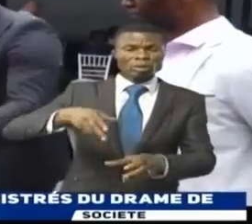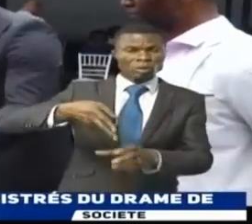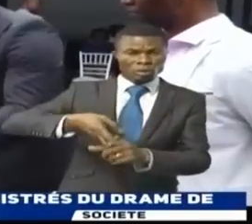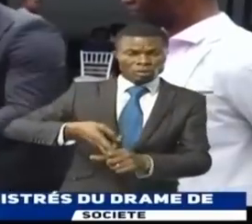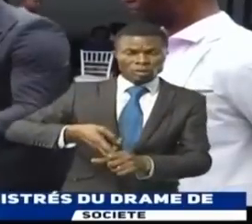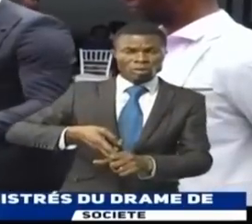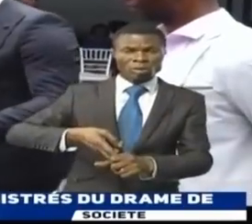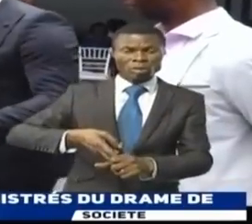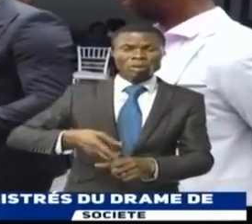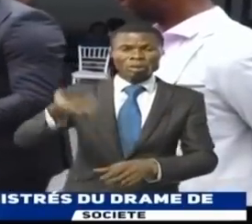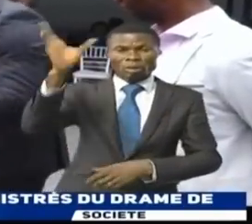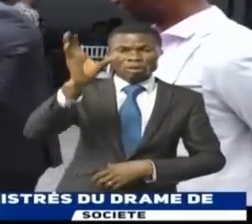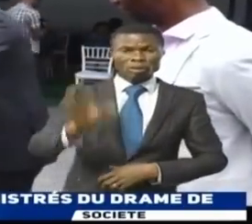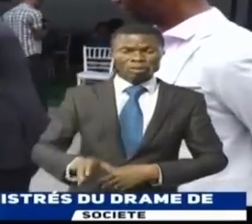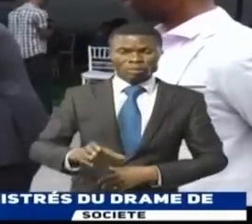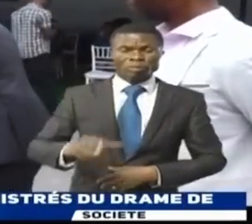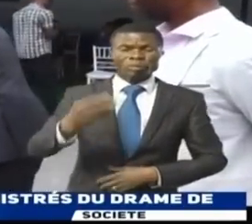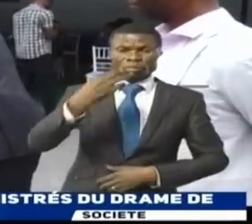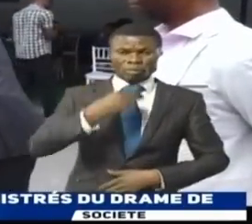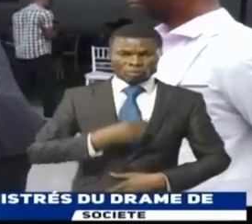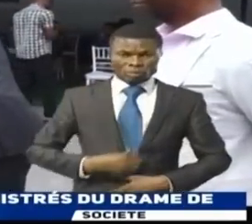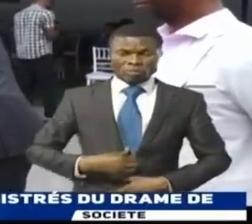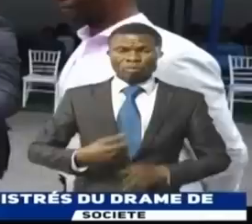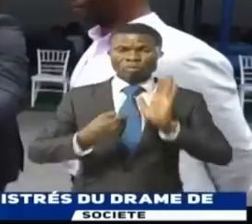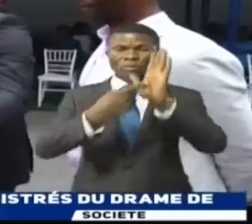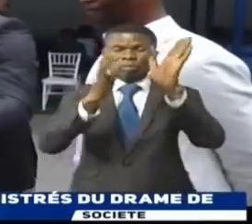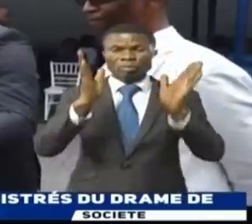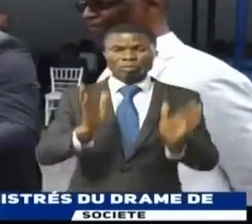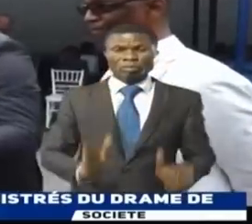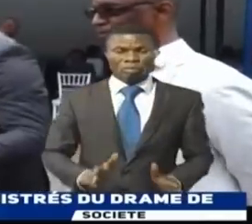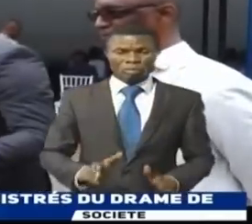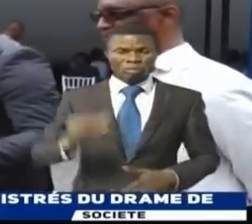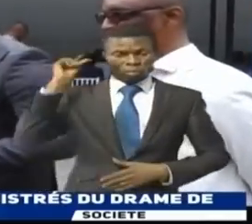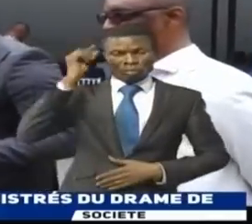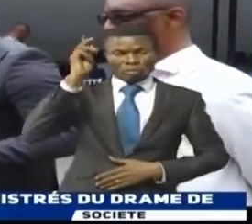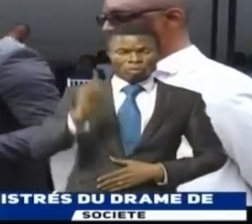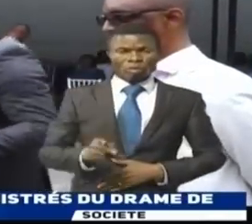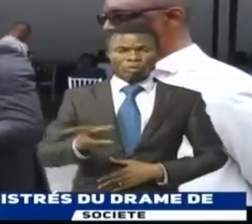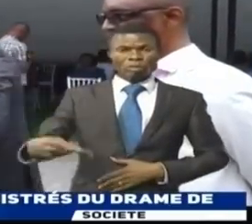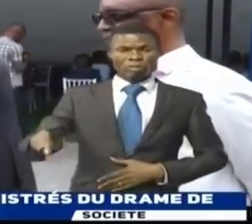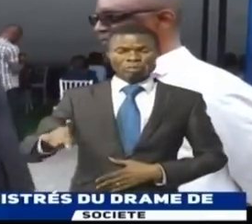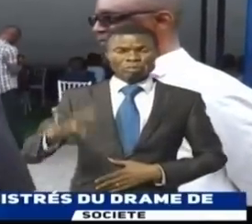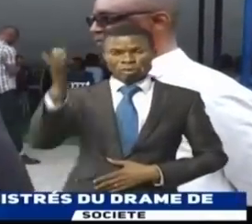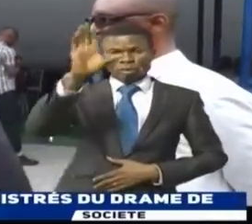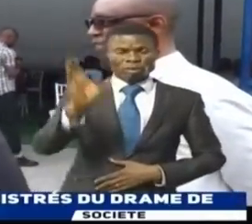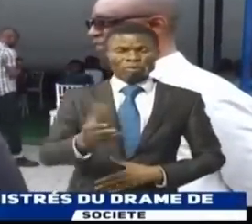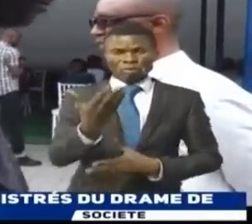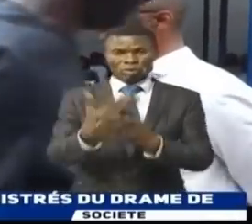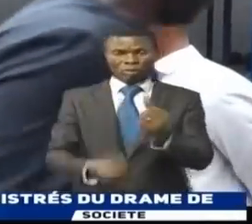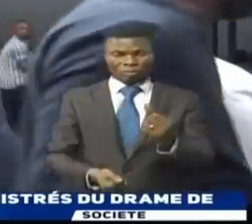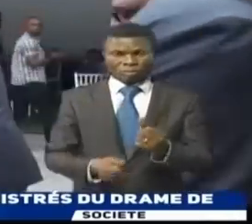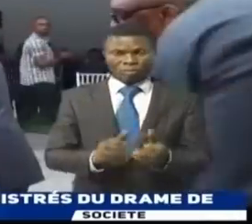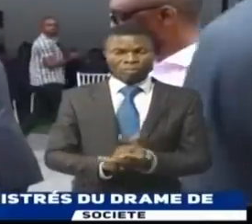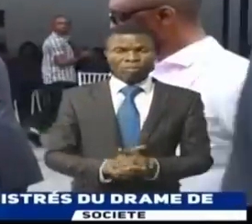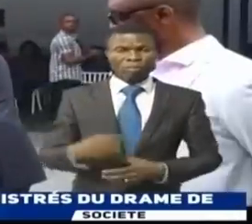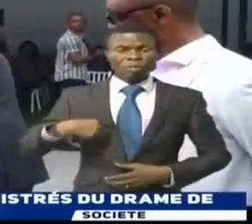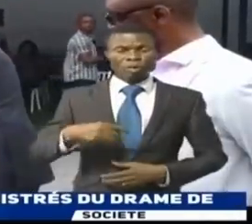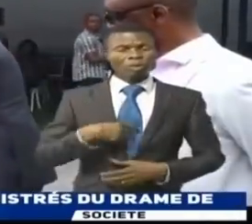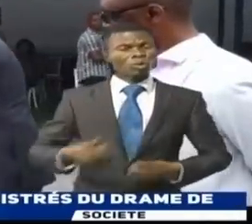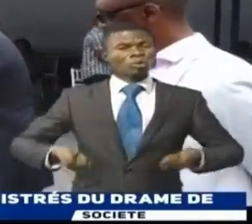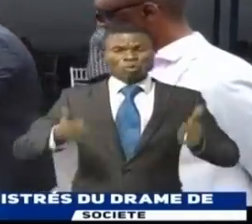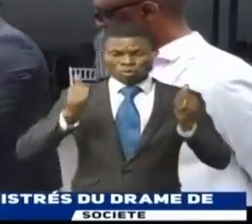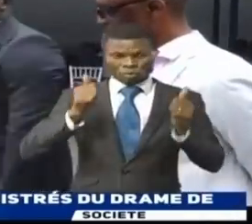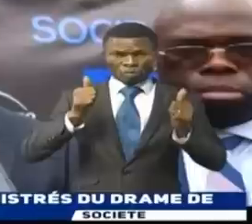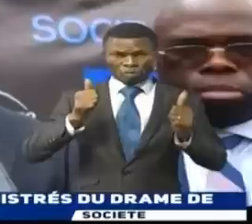central, Maître Patrick Oyala, représentant le gouverneur de la province du Congo central. Nous ne voulons pas que